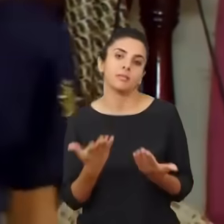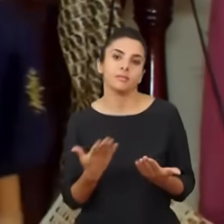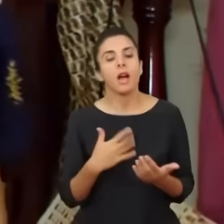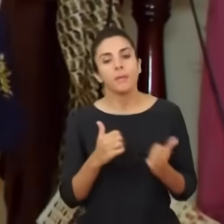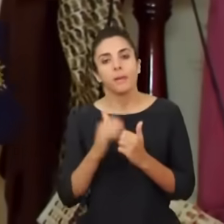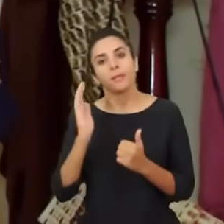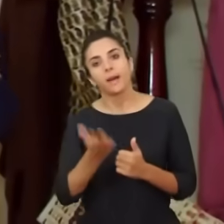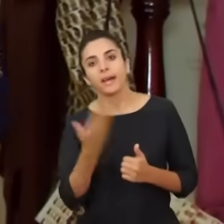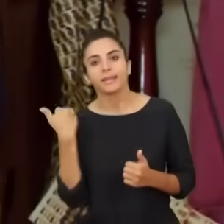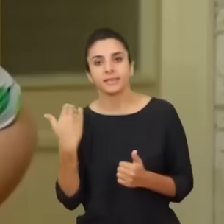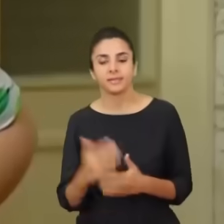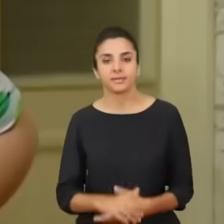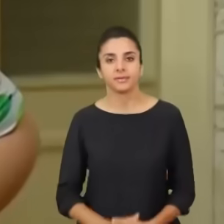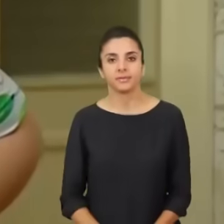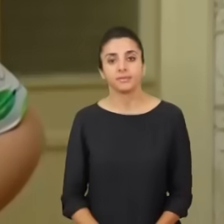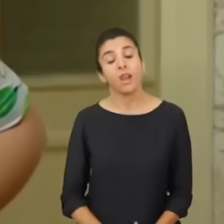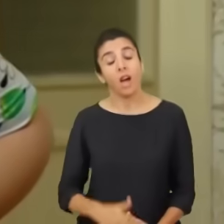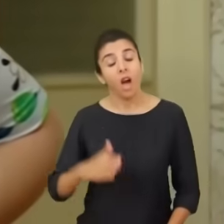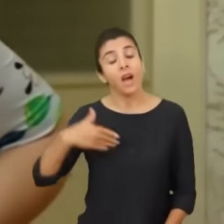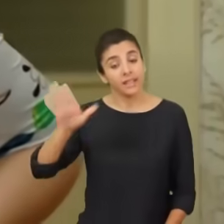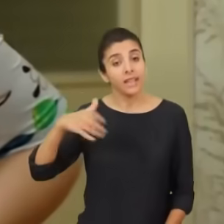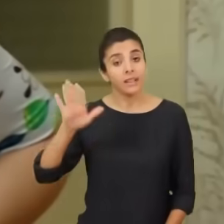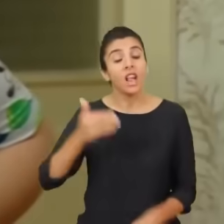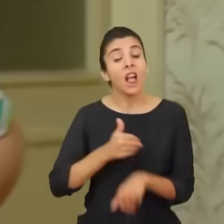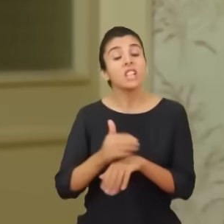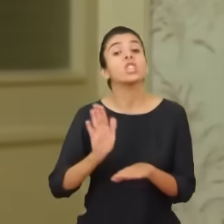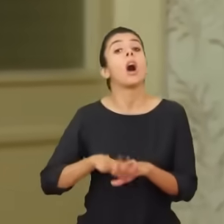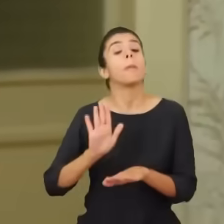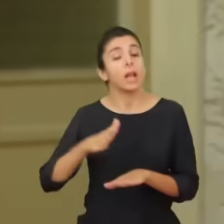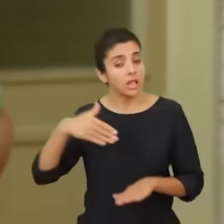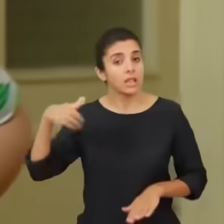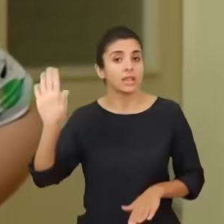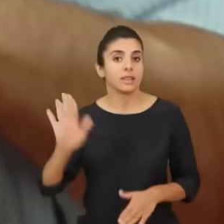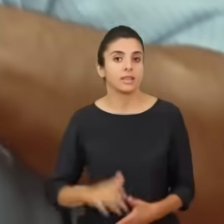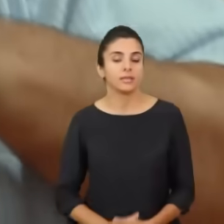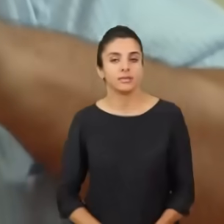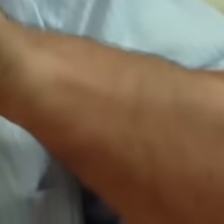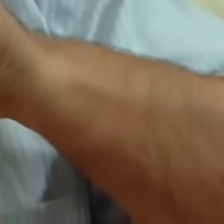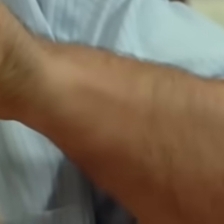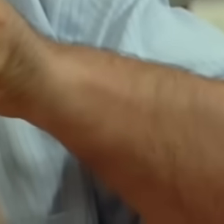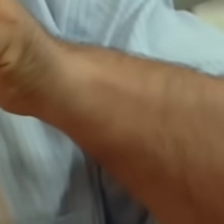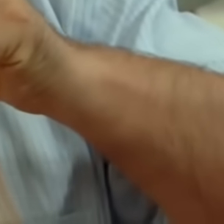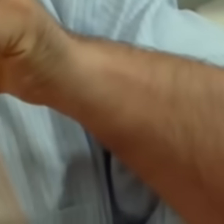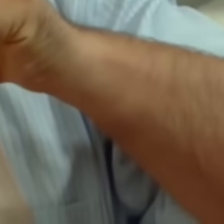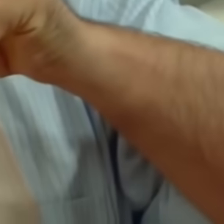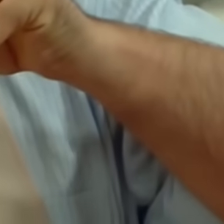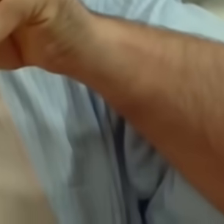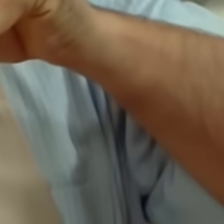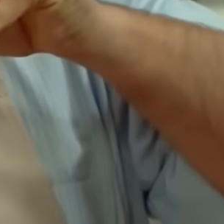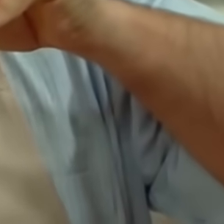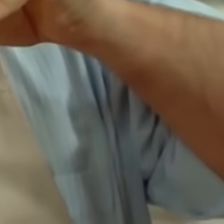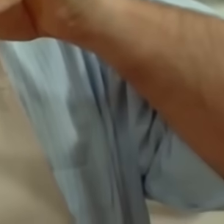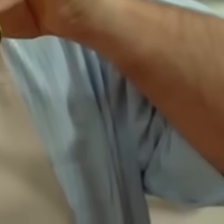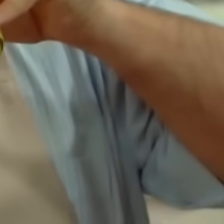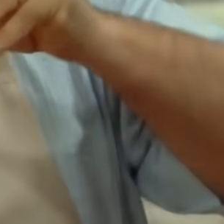Çıkalım mı? Çıkalım. Hadi çıkın, geç kalmayın, çıkın. Sami limonata içerken güçlü omuzlarına masaj